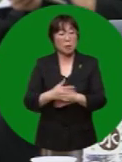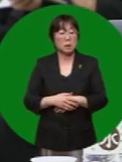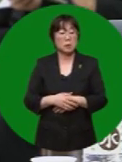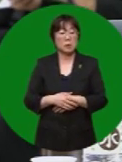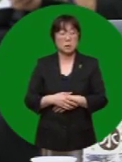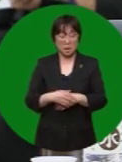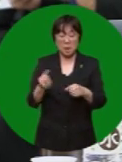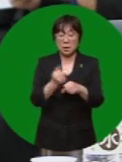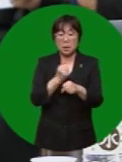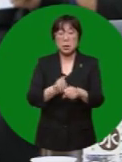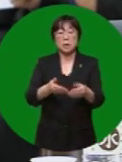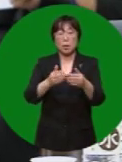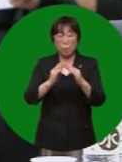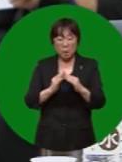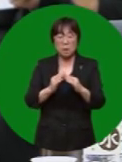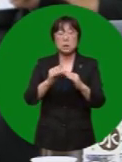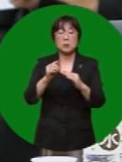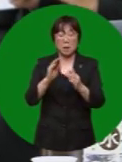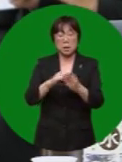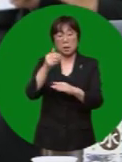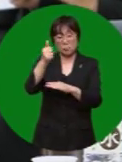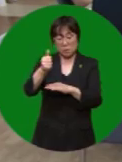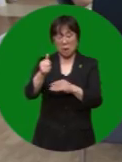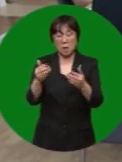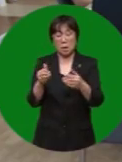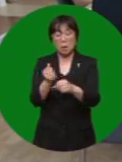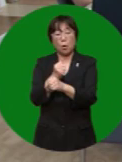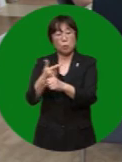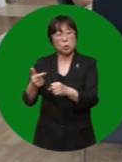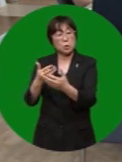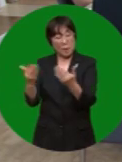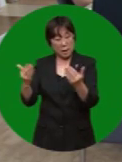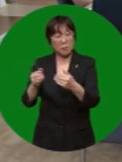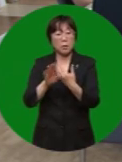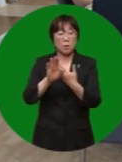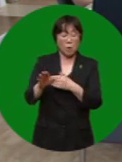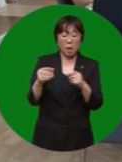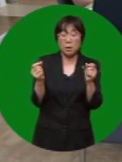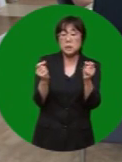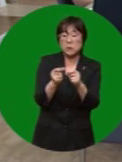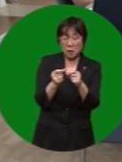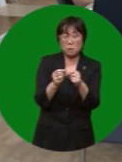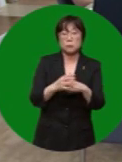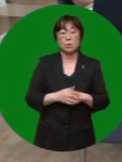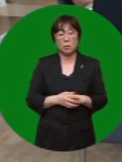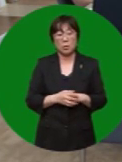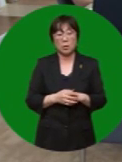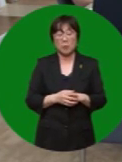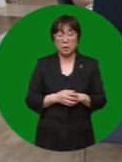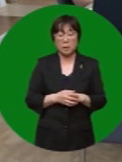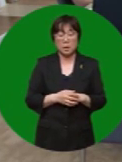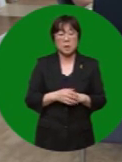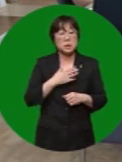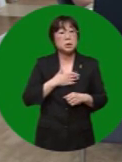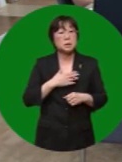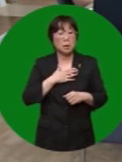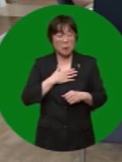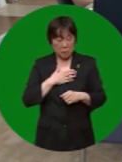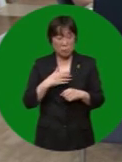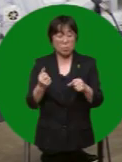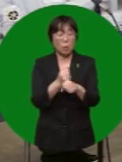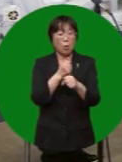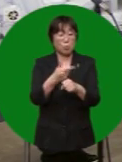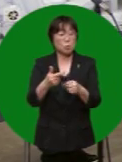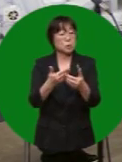建ててもらった大工さんや工務店、あとは近くの近所の知り合いの工務